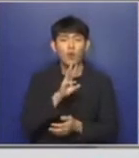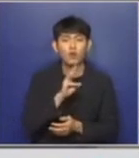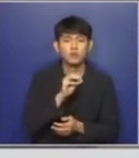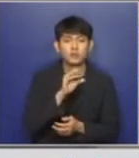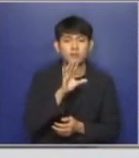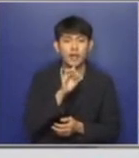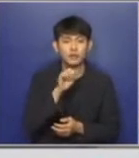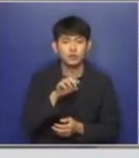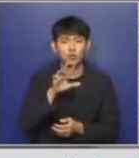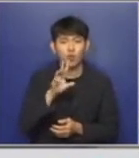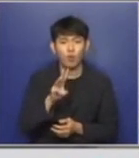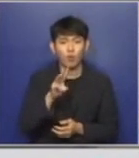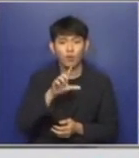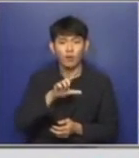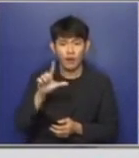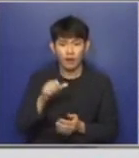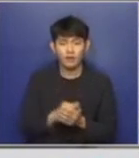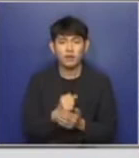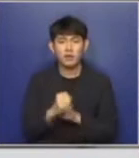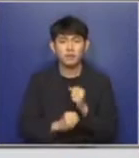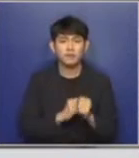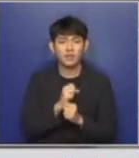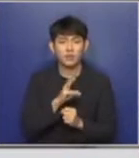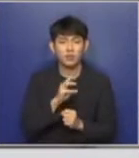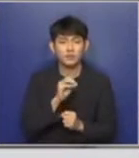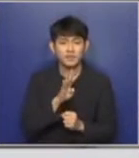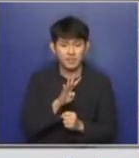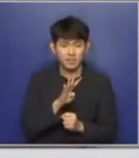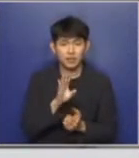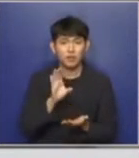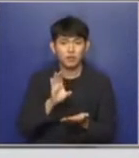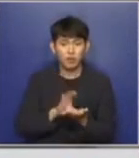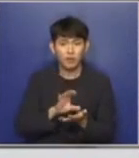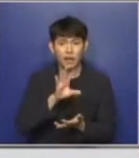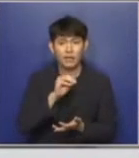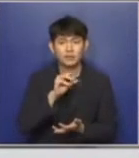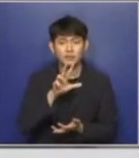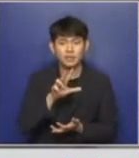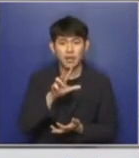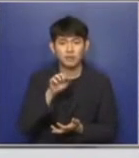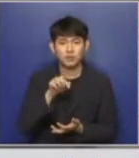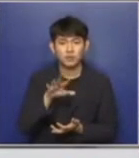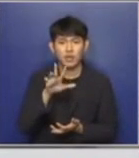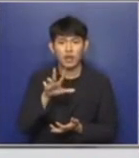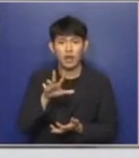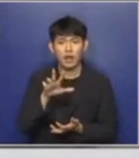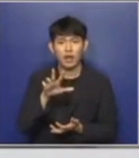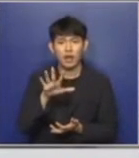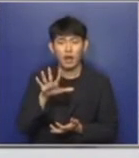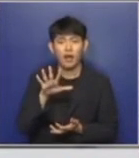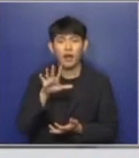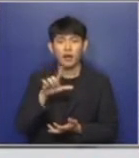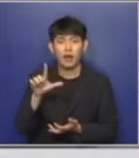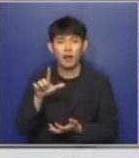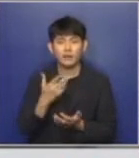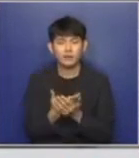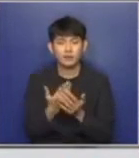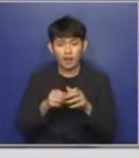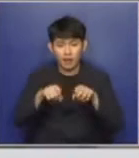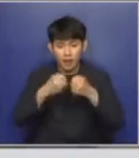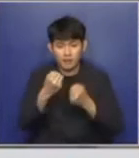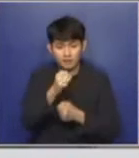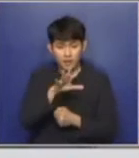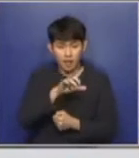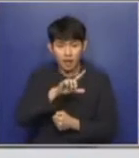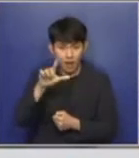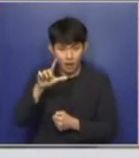ล้านปี2564ได้รับงบประมาณไป 53.5 ล้านนั่นเท่ากับถูกตัดอยู่15ล้านบา